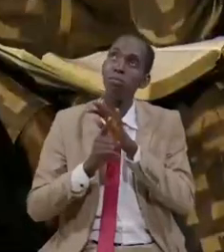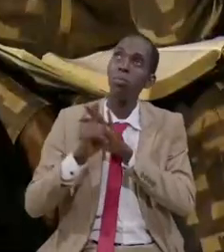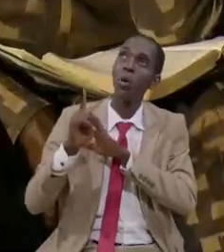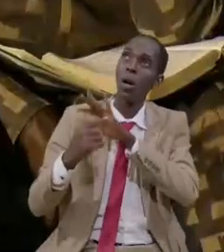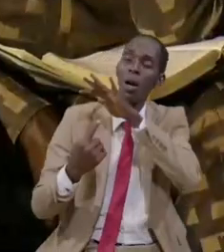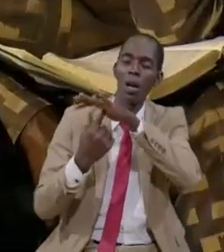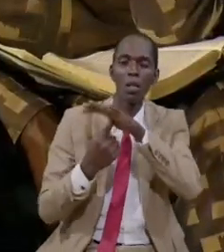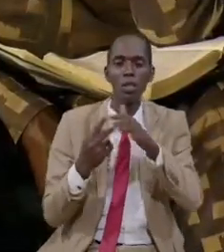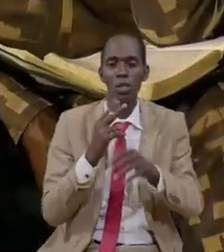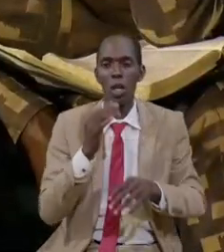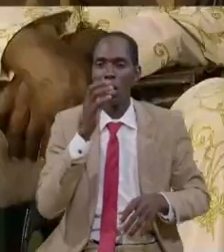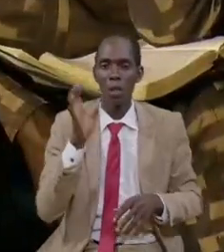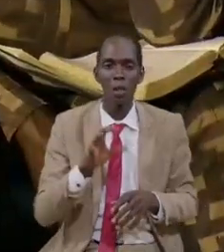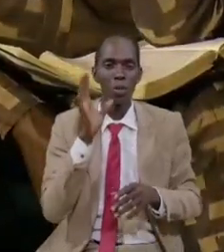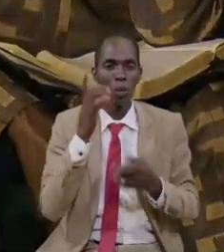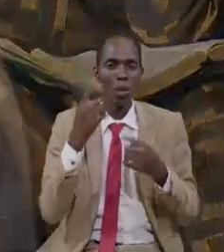ta vie.